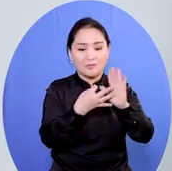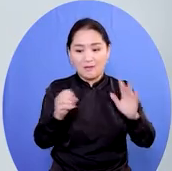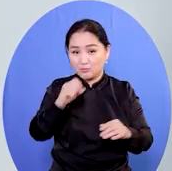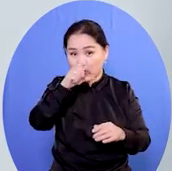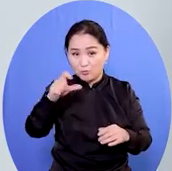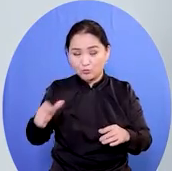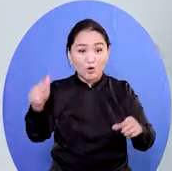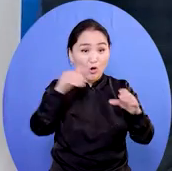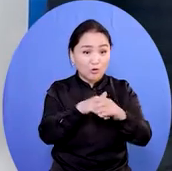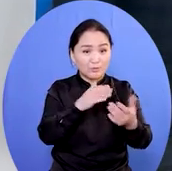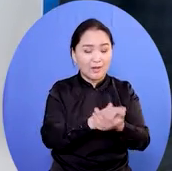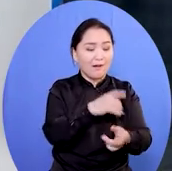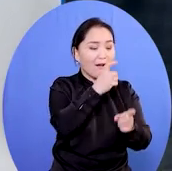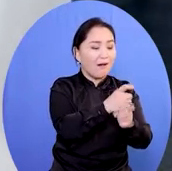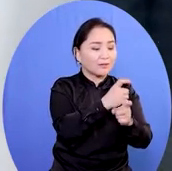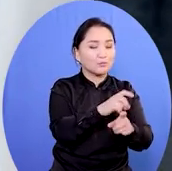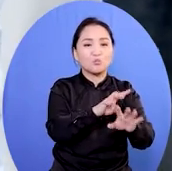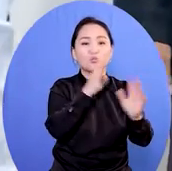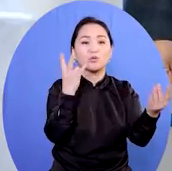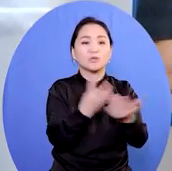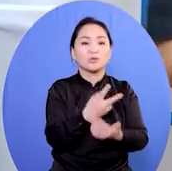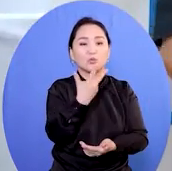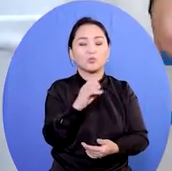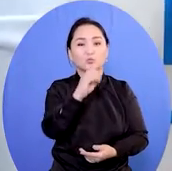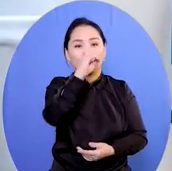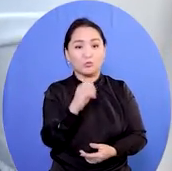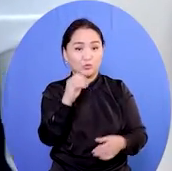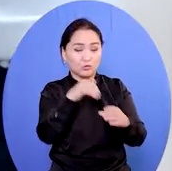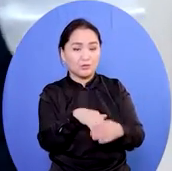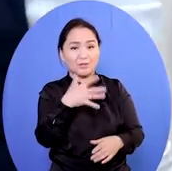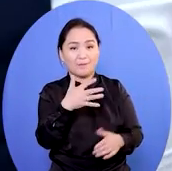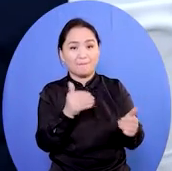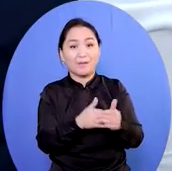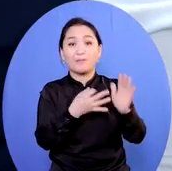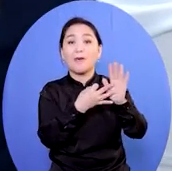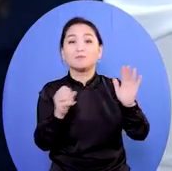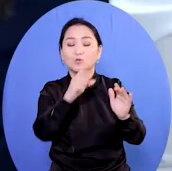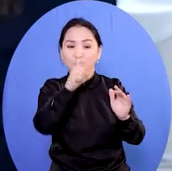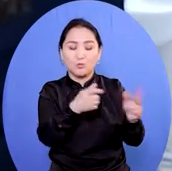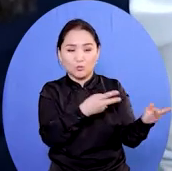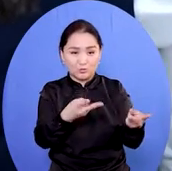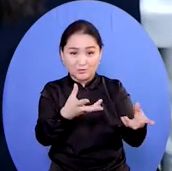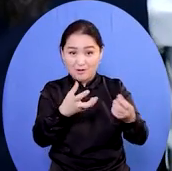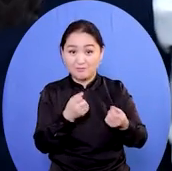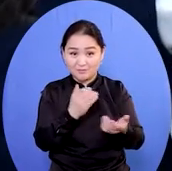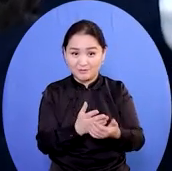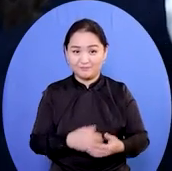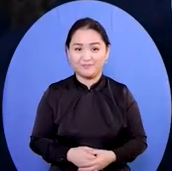иргэн хамрагдсан бол халамжийн үйлчилгээнд нийт иргэдийн 30 гаруй хувь нь буюу 5800 гаруй хүн